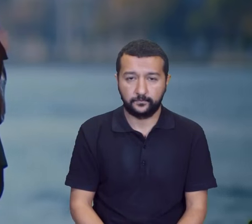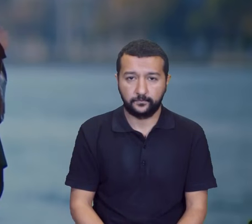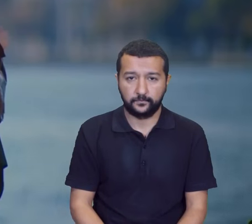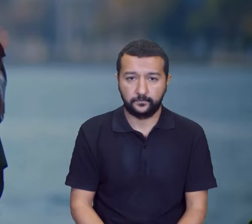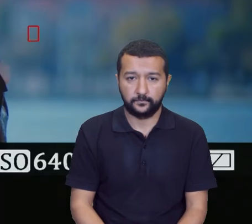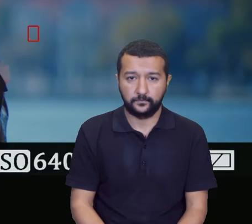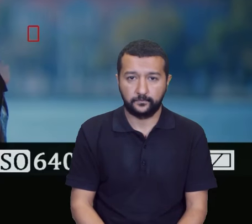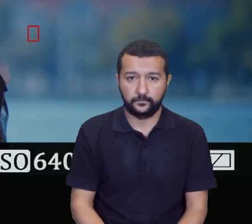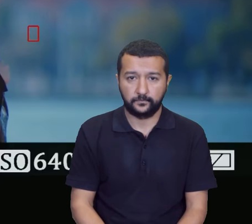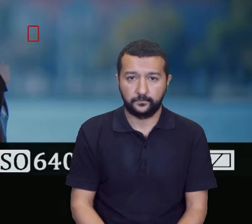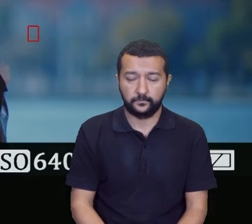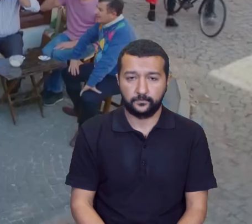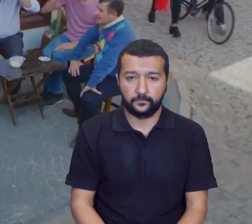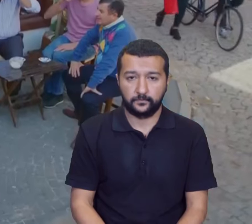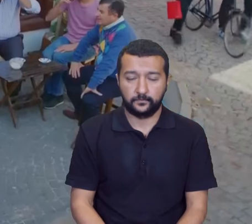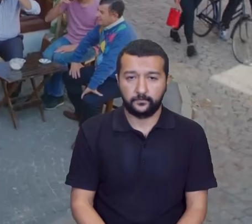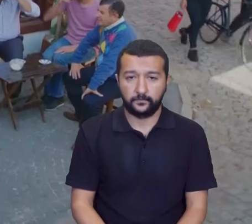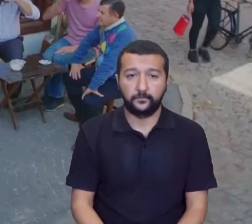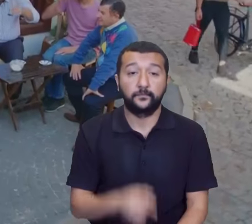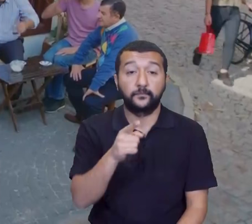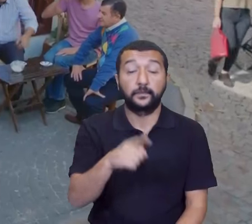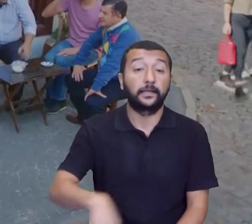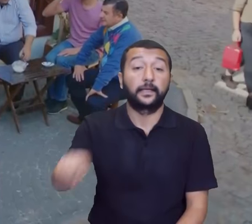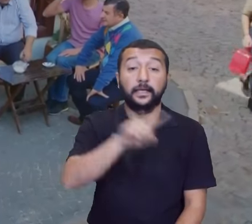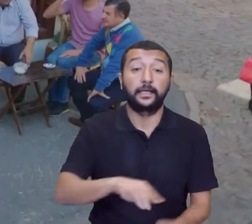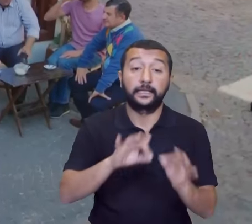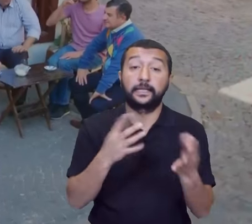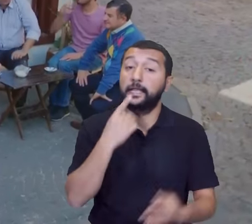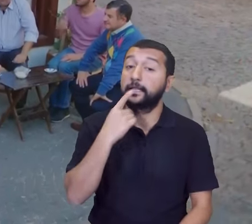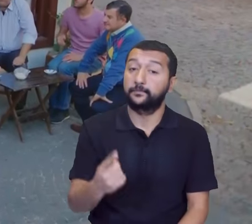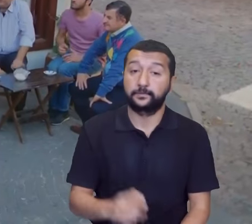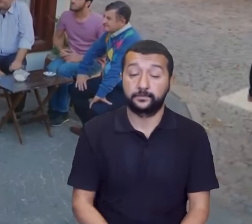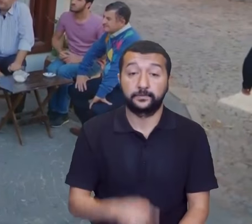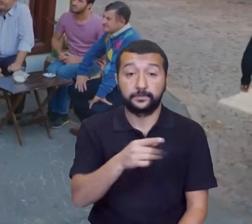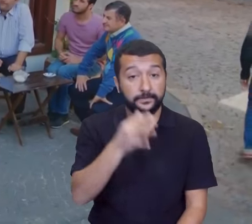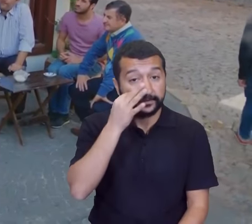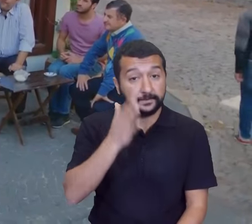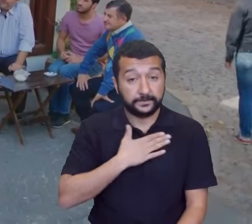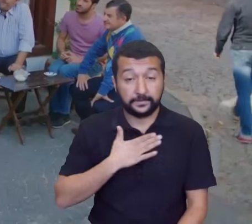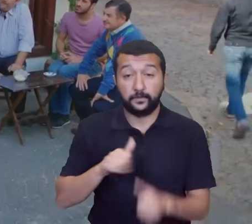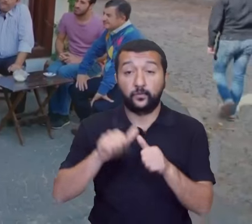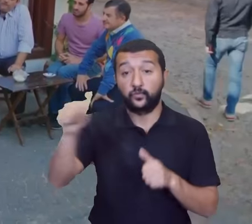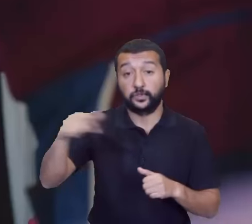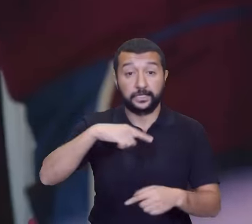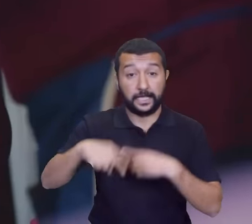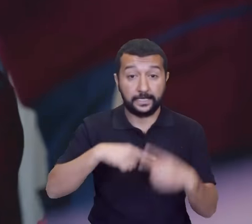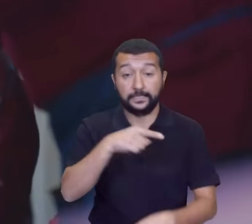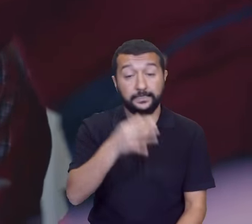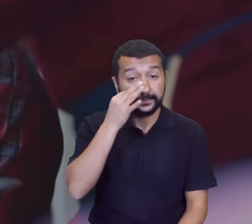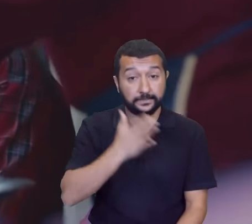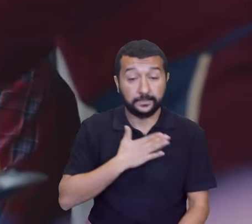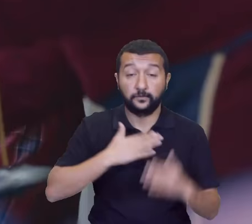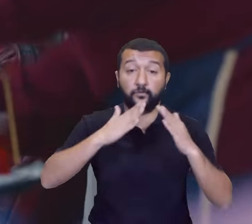Sarılırken fotoğrafları çekildi. Meydan. Ne demişler? Canan'ı uzakta arayan